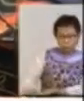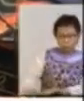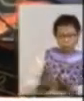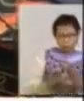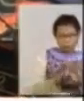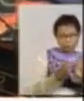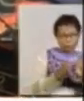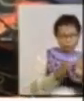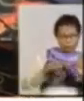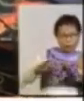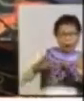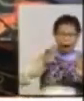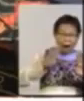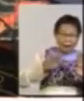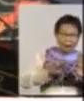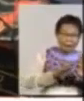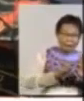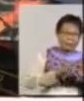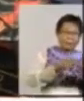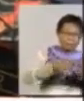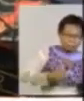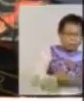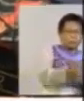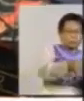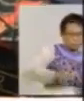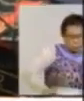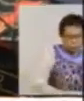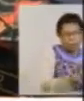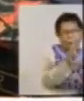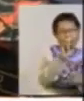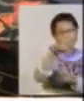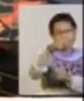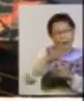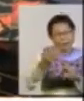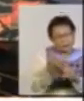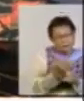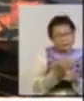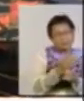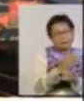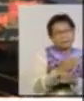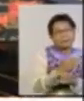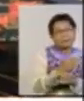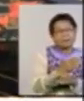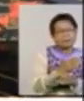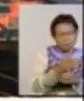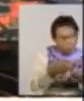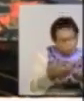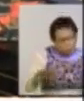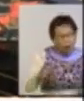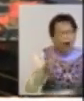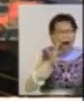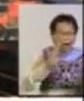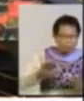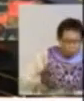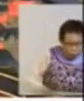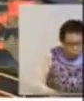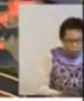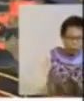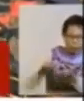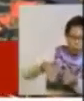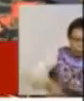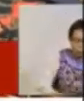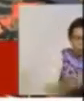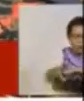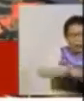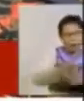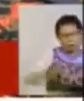di Sungai Kapar Kecil dan juga Sungai Kapar Besar itu telah dibuka dan air memang mengalir ke laut dengan laju pada masa ini.